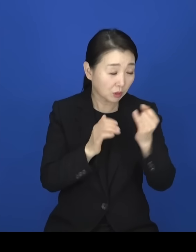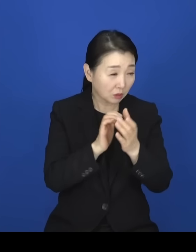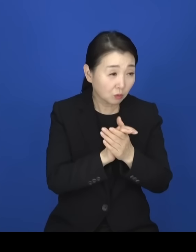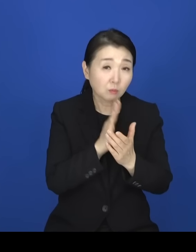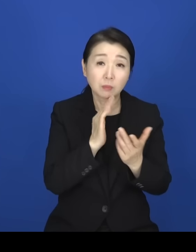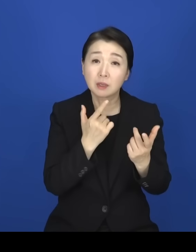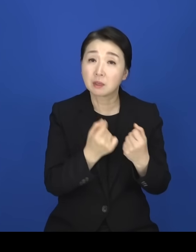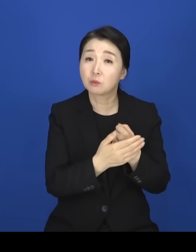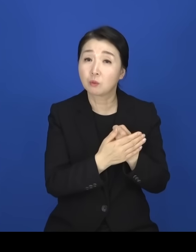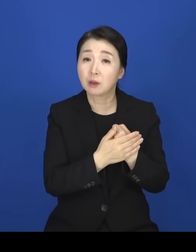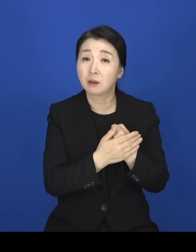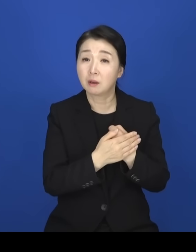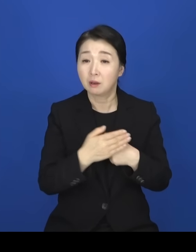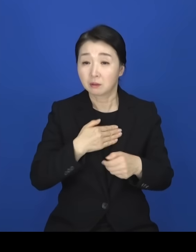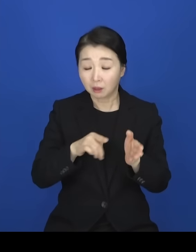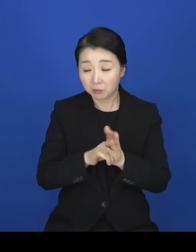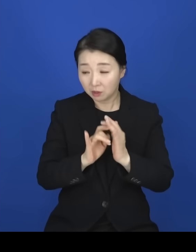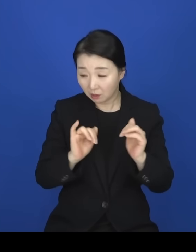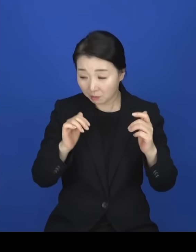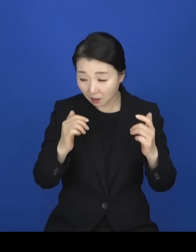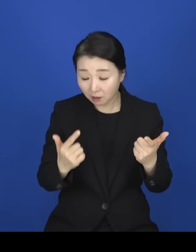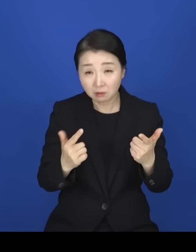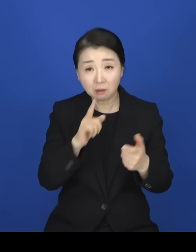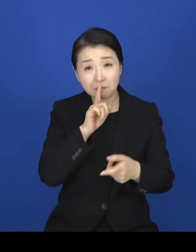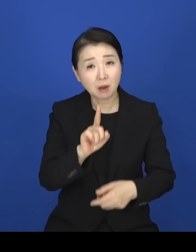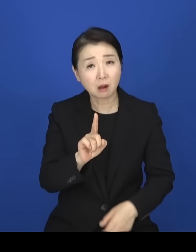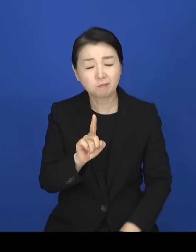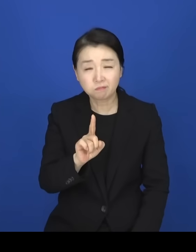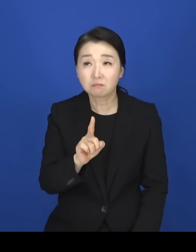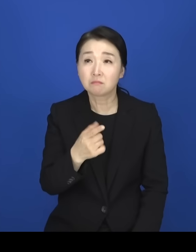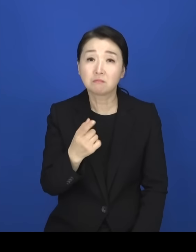있는데 어떻게 내가 크리스찬이 아니라는 얘기를 하실 수가 있지?